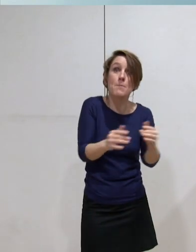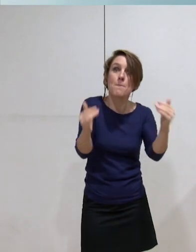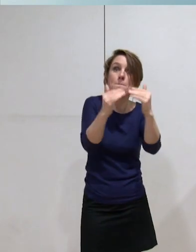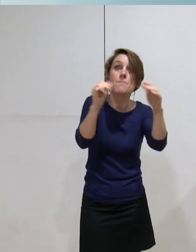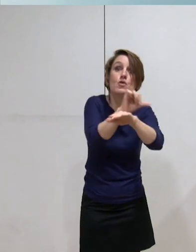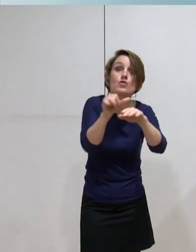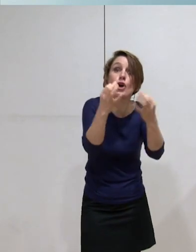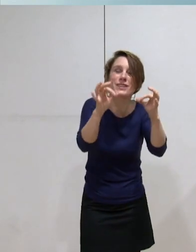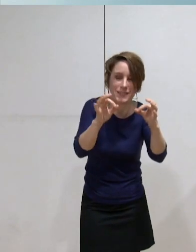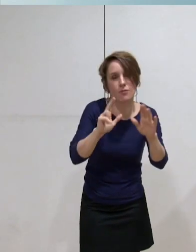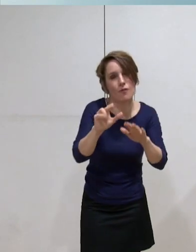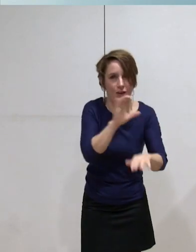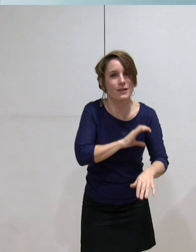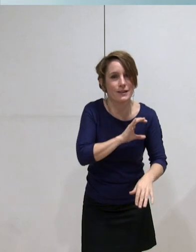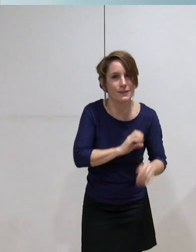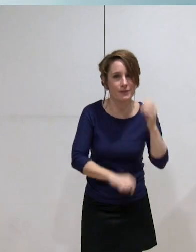essayer